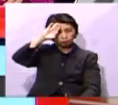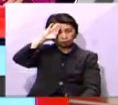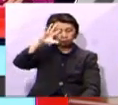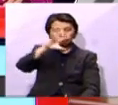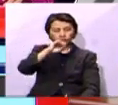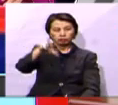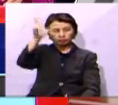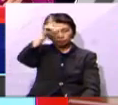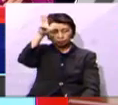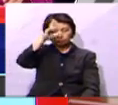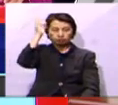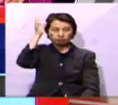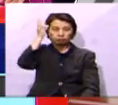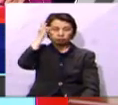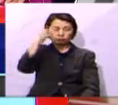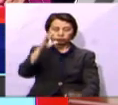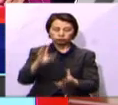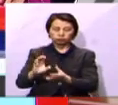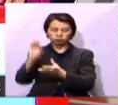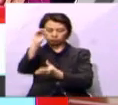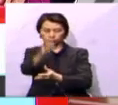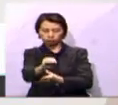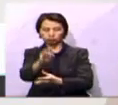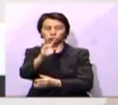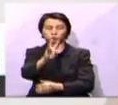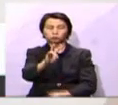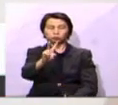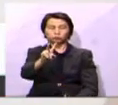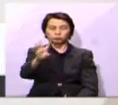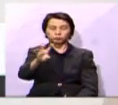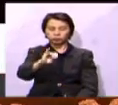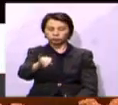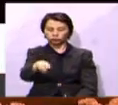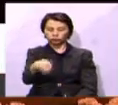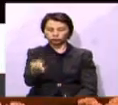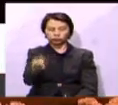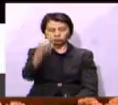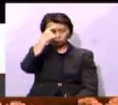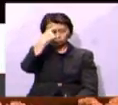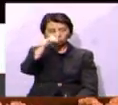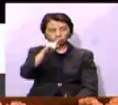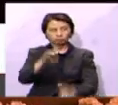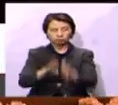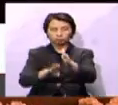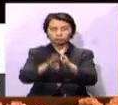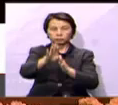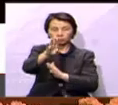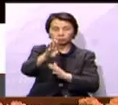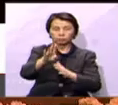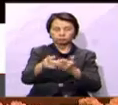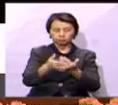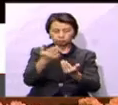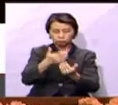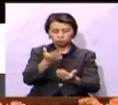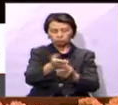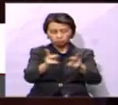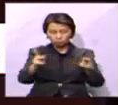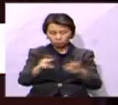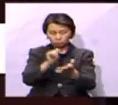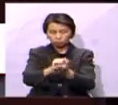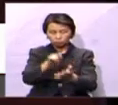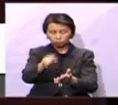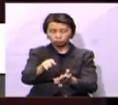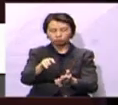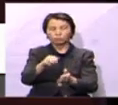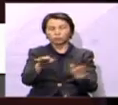itu, Kerajaan Persekutuan telah memperuntuk RM724 juta ringgit untuk membangunkan infrastruktur di kawasan itu di bawah